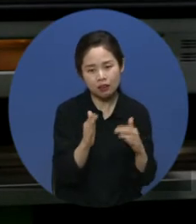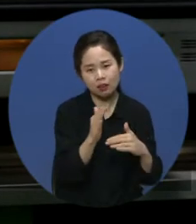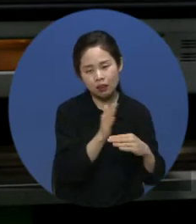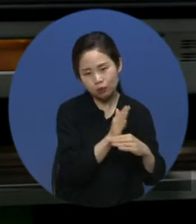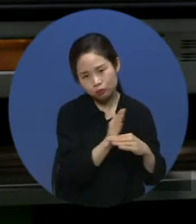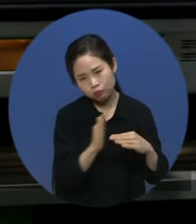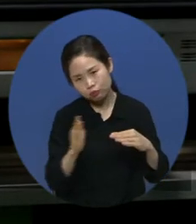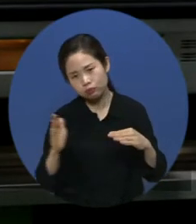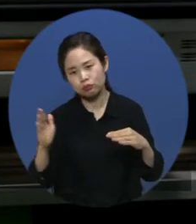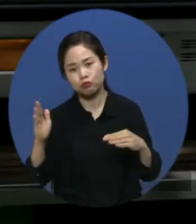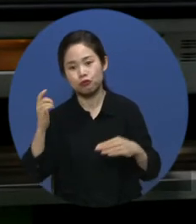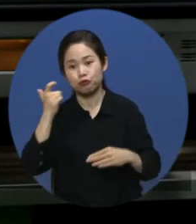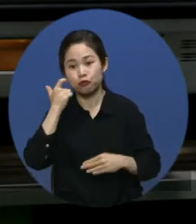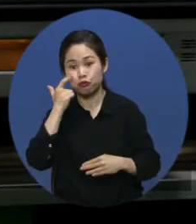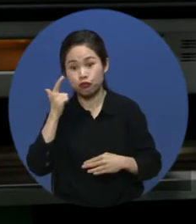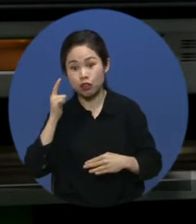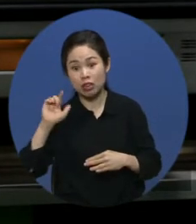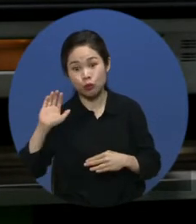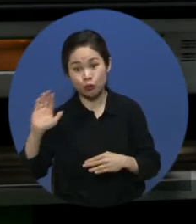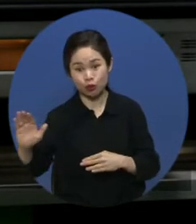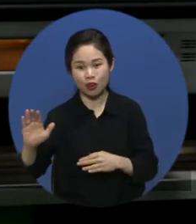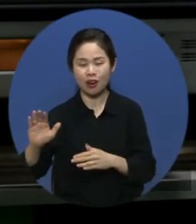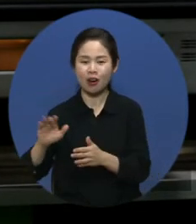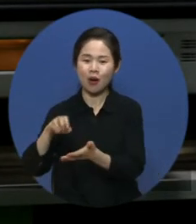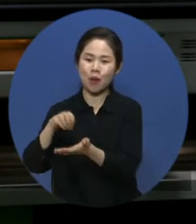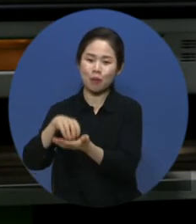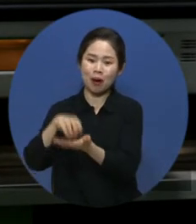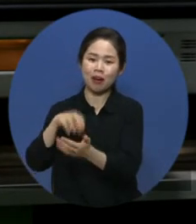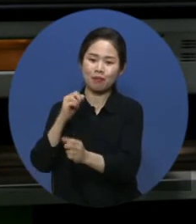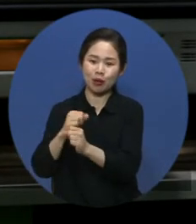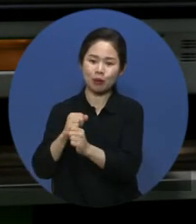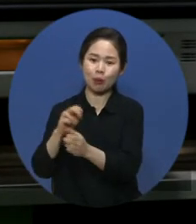정도 후에는 이렇게 팔 수 있는 빵이 만들어졌습니다.